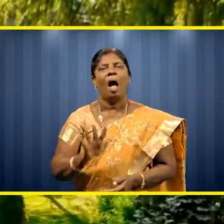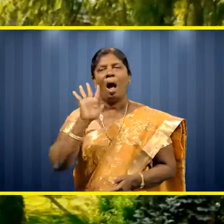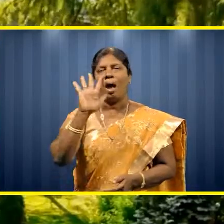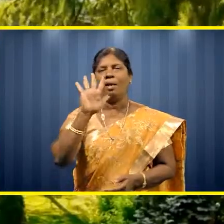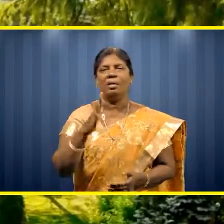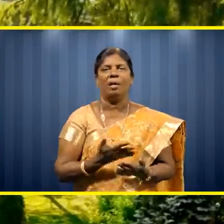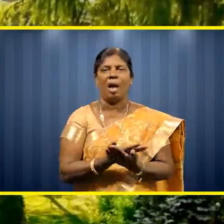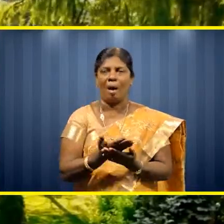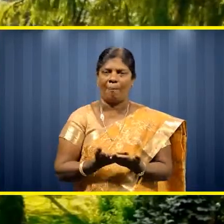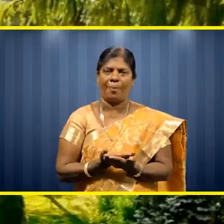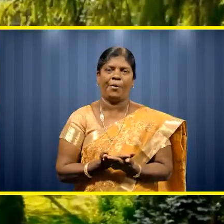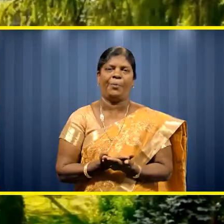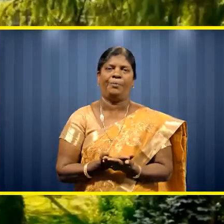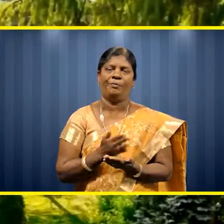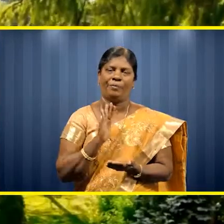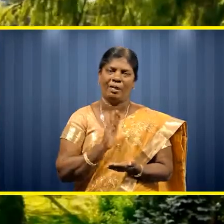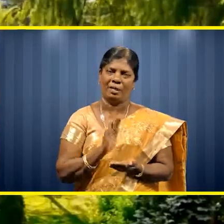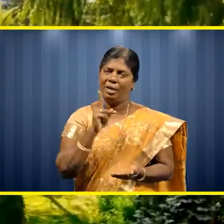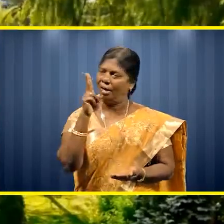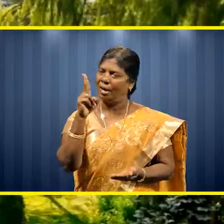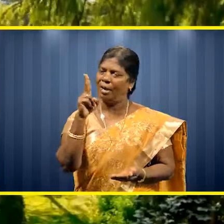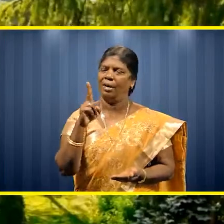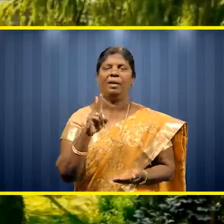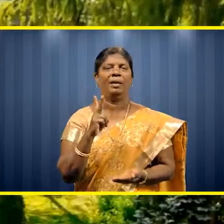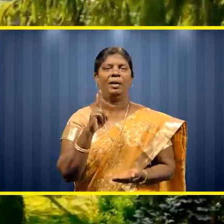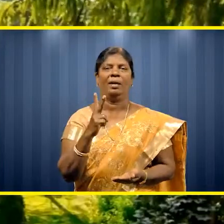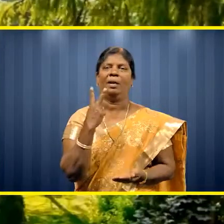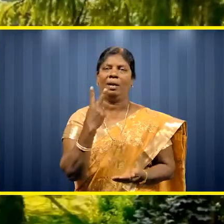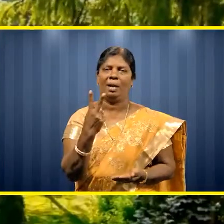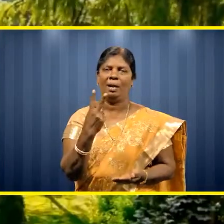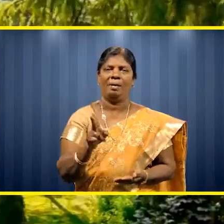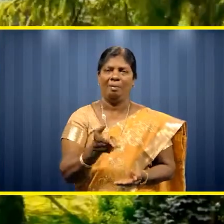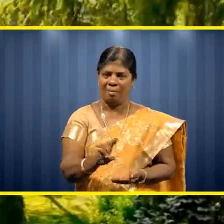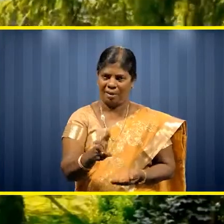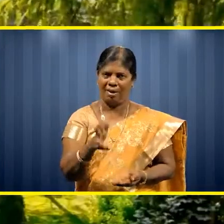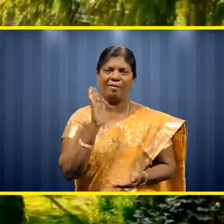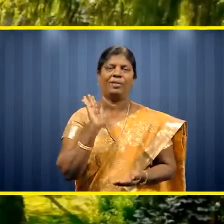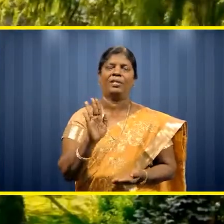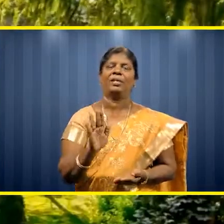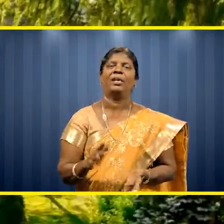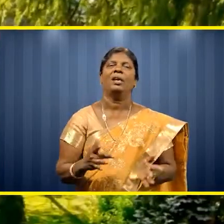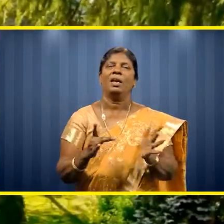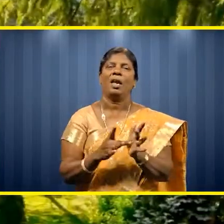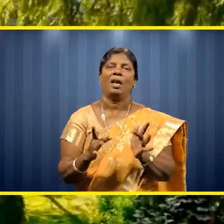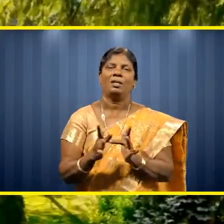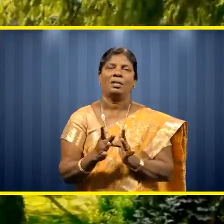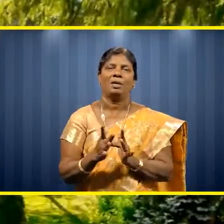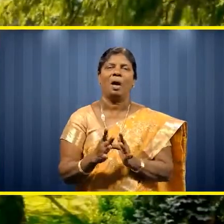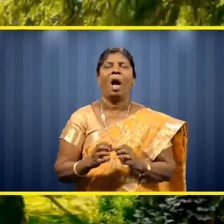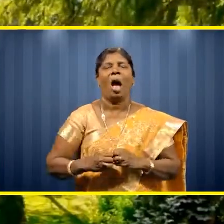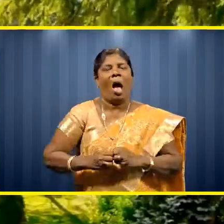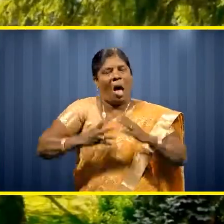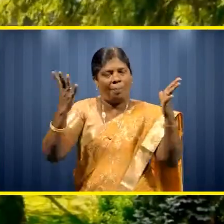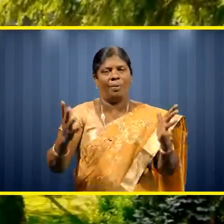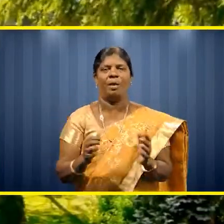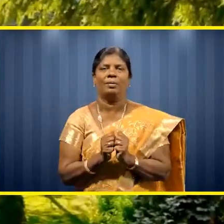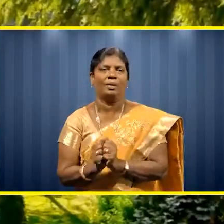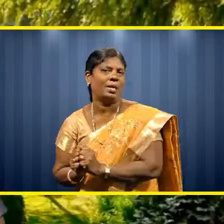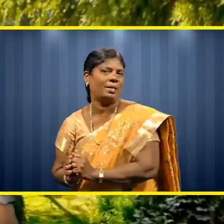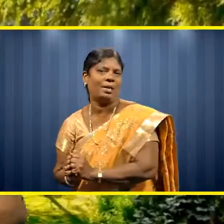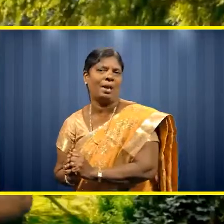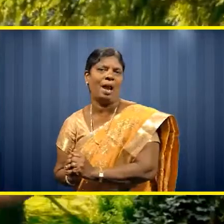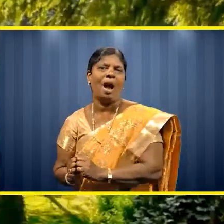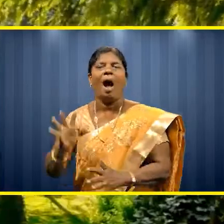2 மீன் துண்டுகள். இந்த 5 ரொட்டிகளை வைத்து, 2 மீன் துண்டுகளை வைத்து இயேசு கிறிஸ்து அற்புதம்